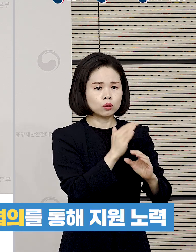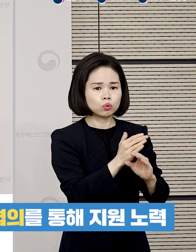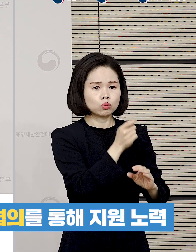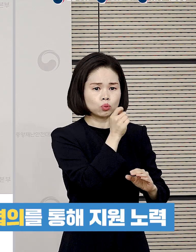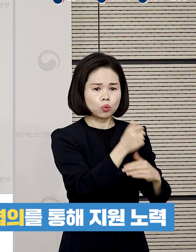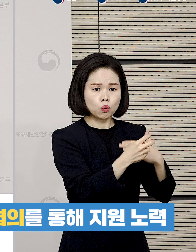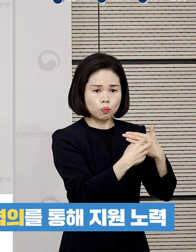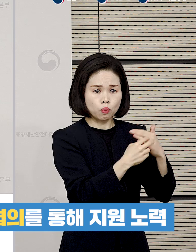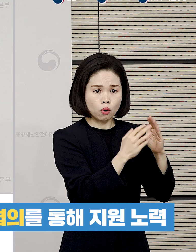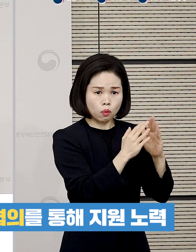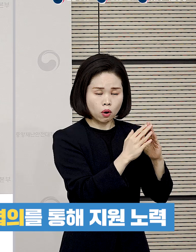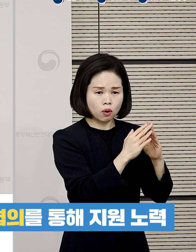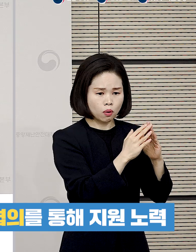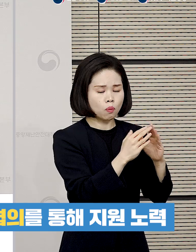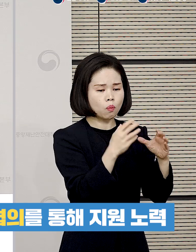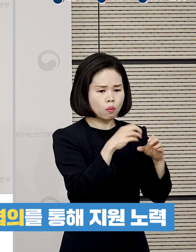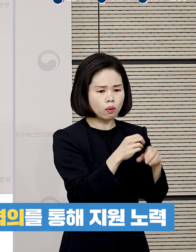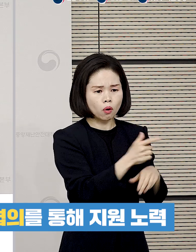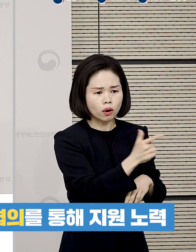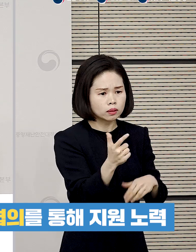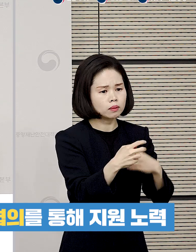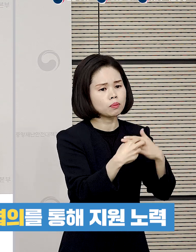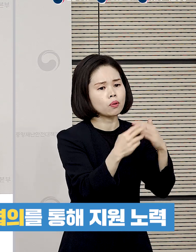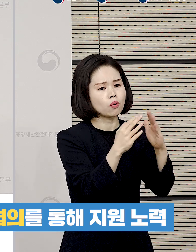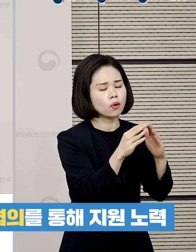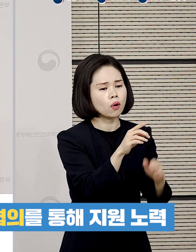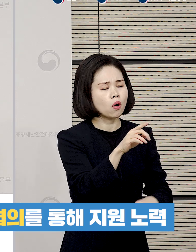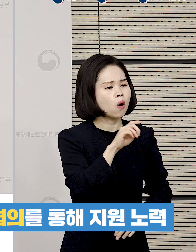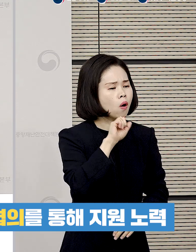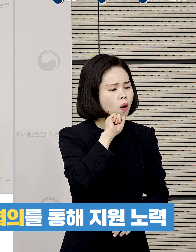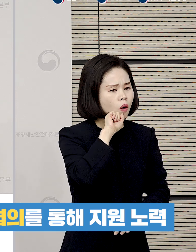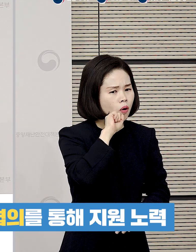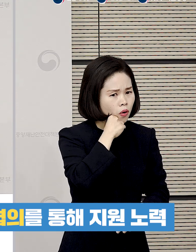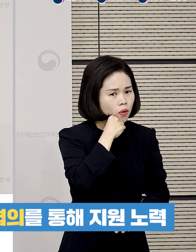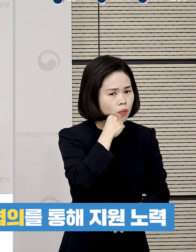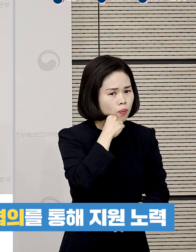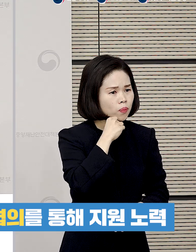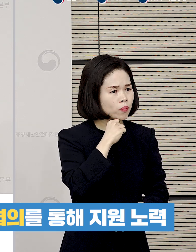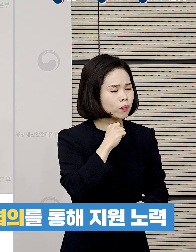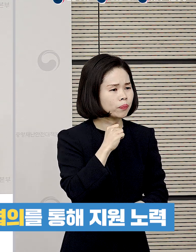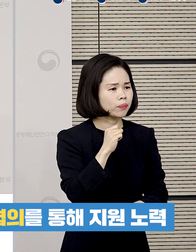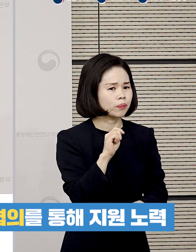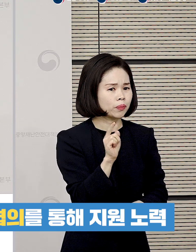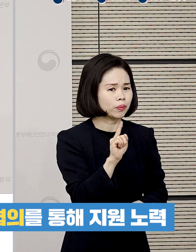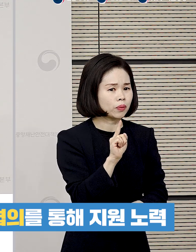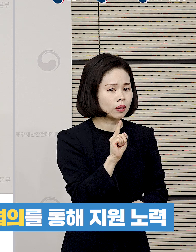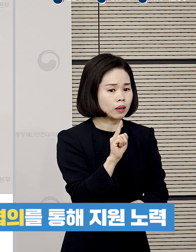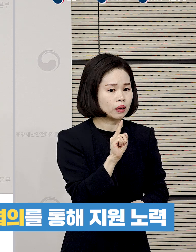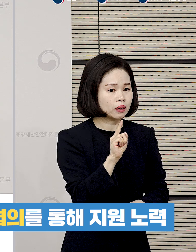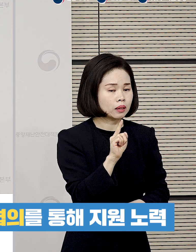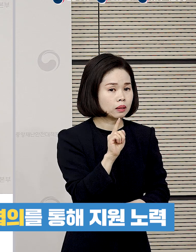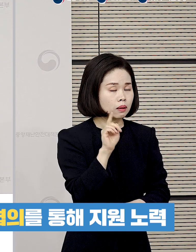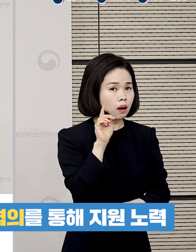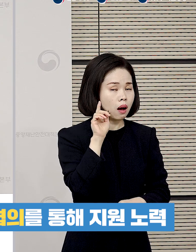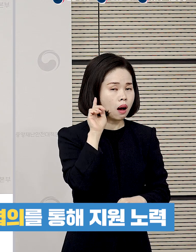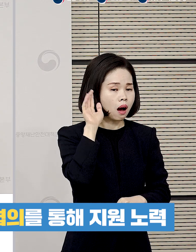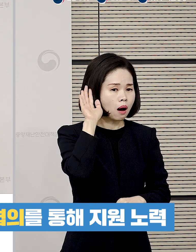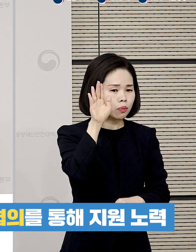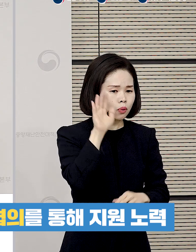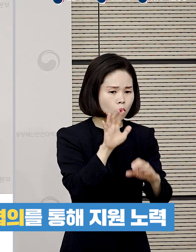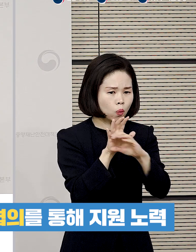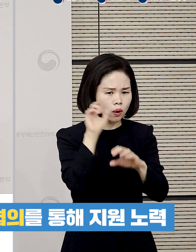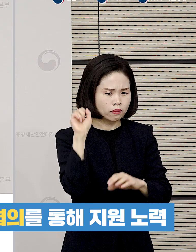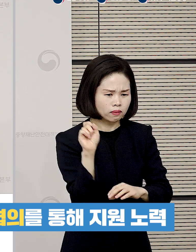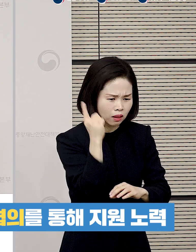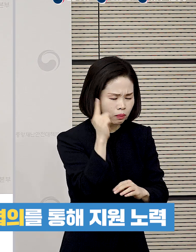합니다. 가장 중소병원을 포함해서 병원계가 겪고 있는 어려움이 당장의 상당히